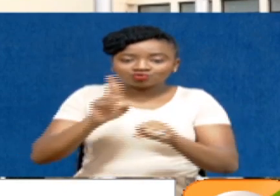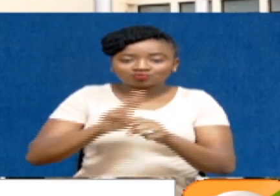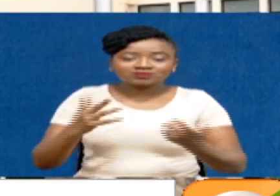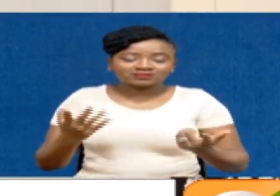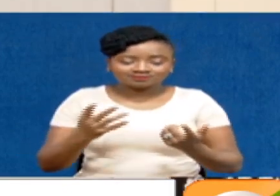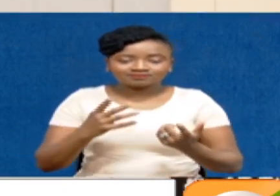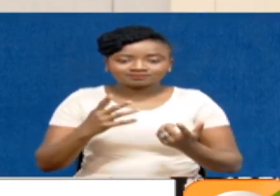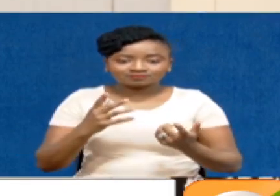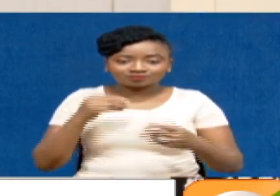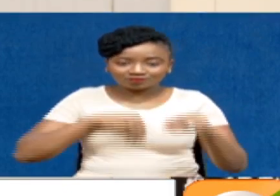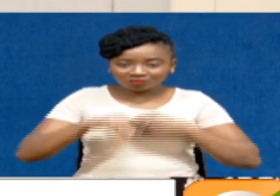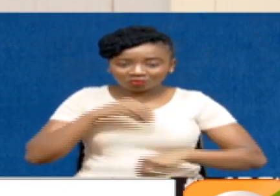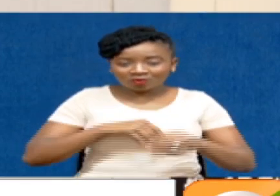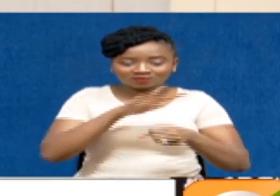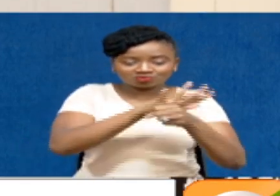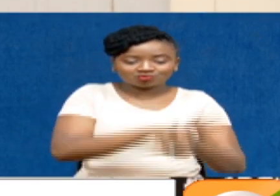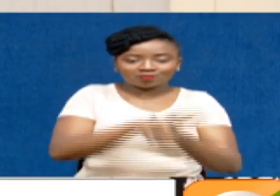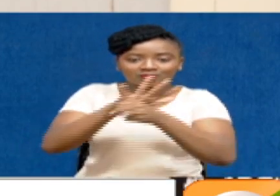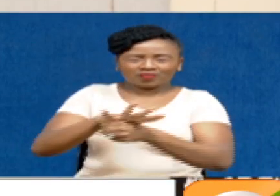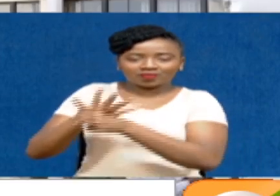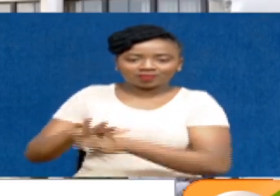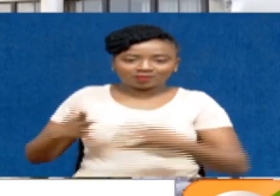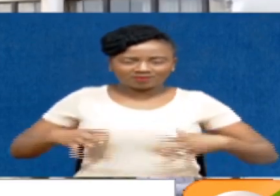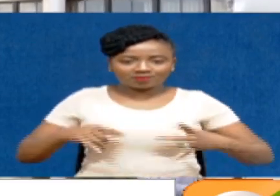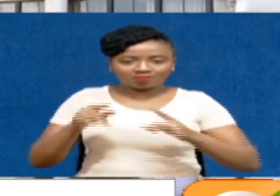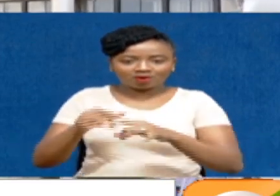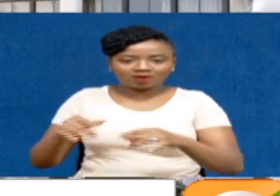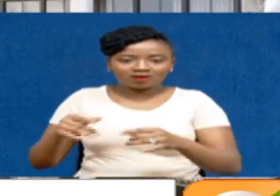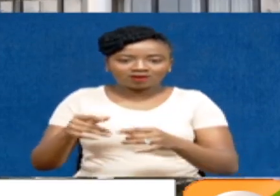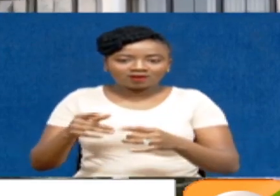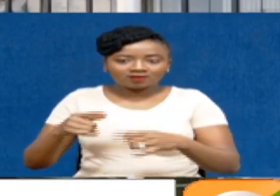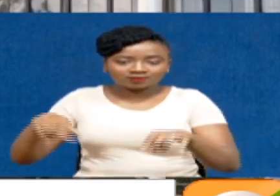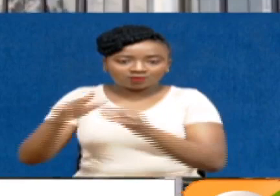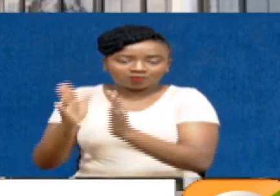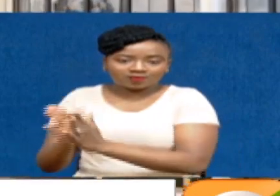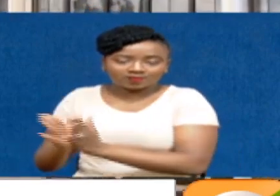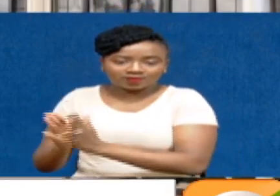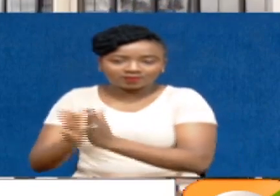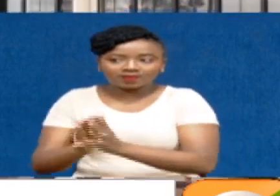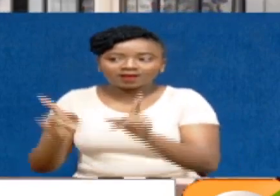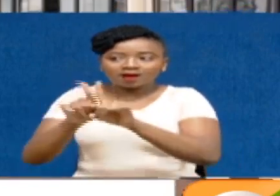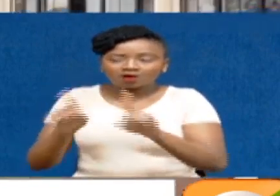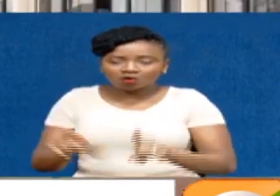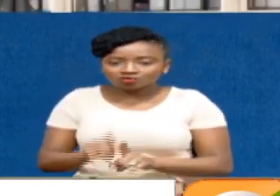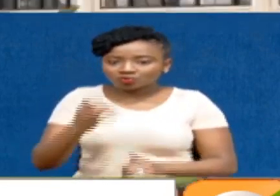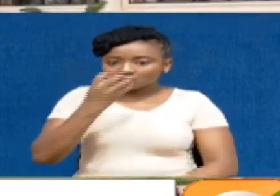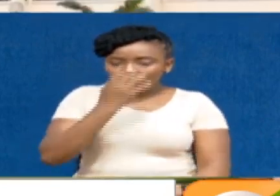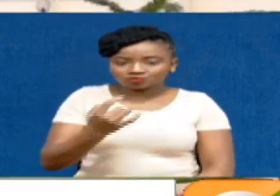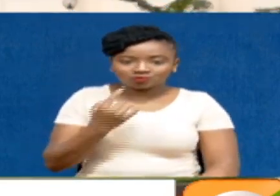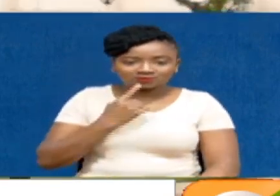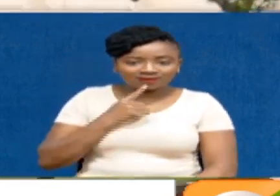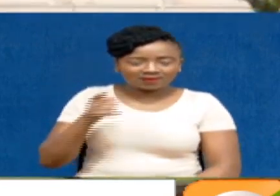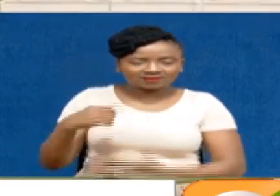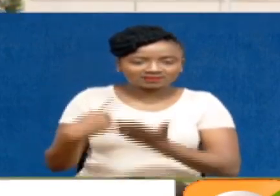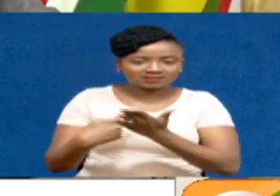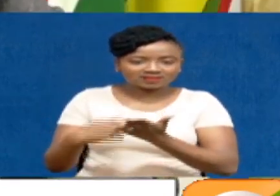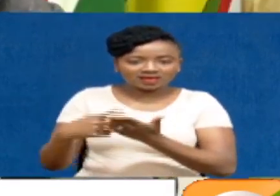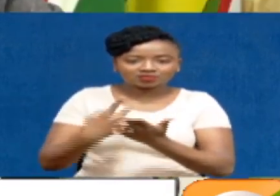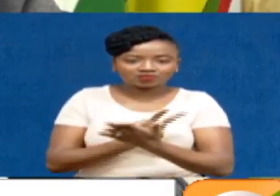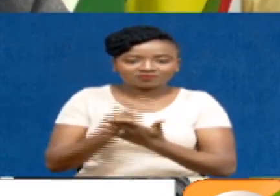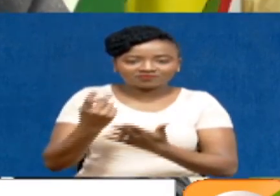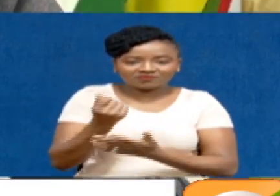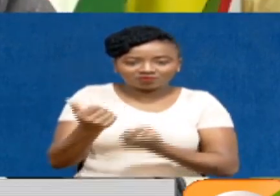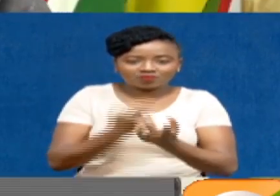ufisadi kuwakandamiza wapinzani wake. Naibu Rais William Ruto akiligusia swala hili majuma matatu yaliyopita.